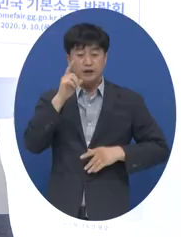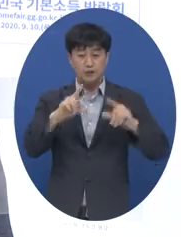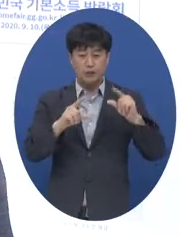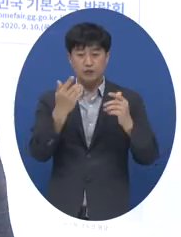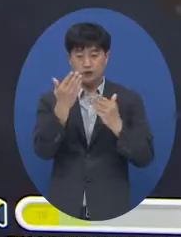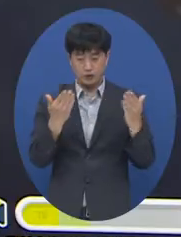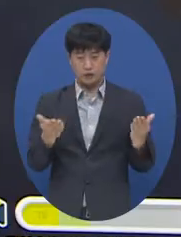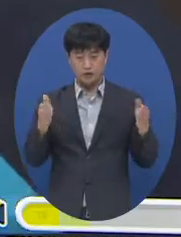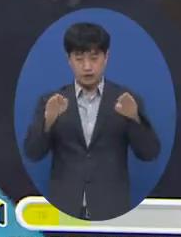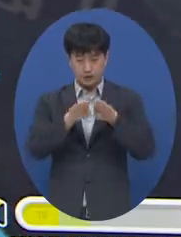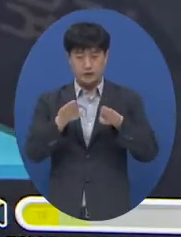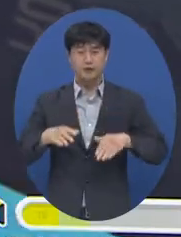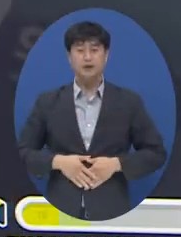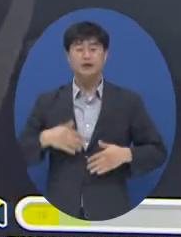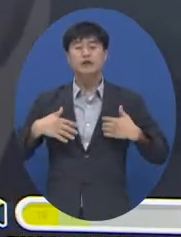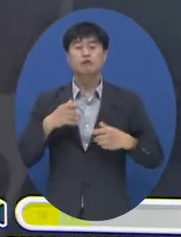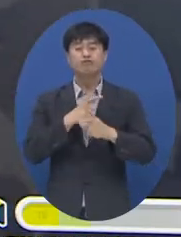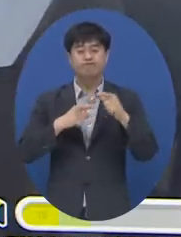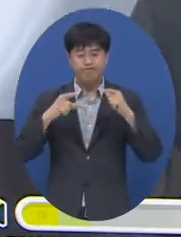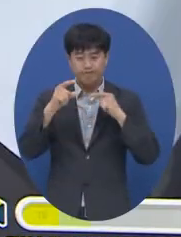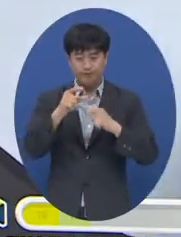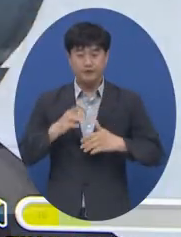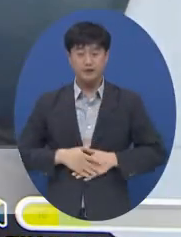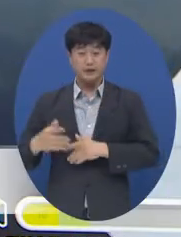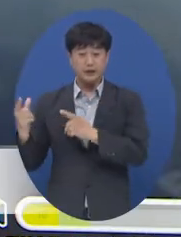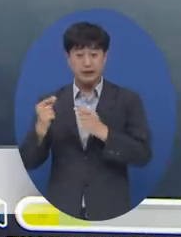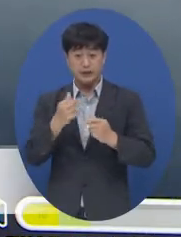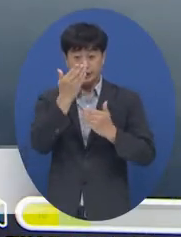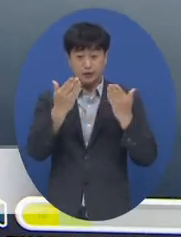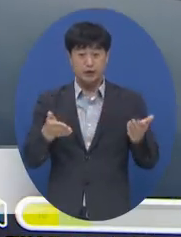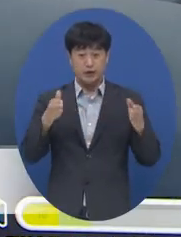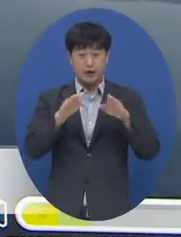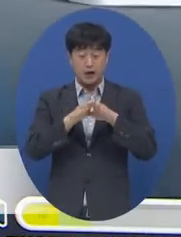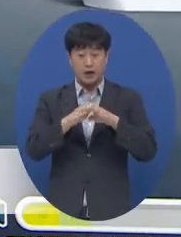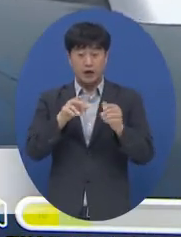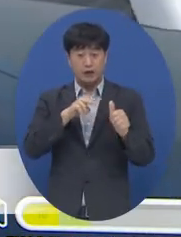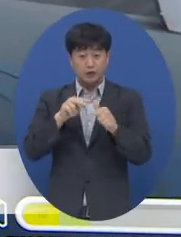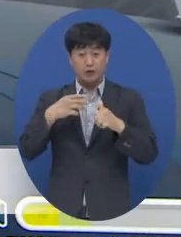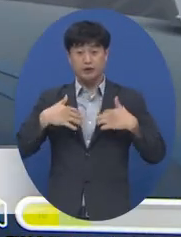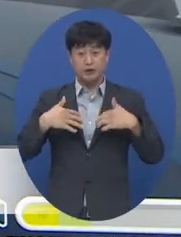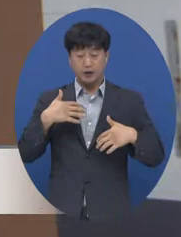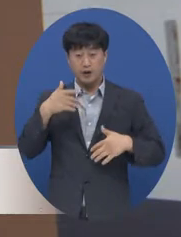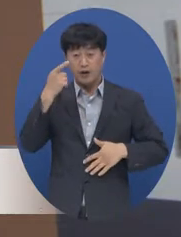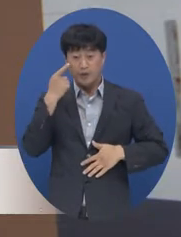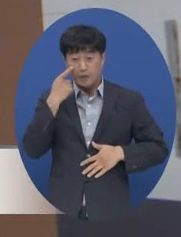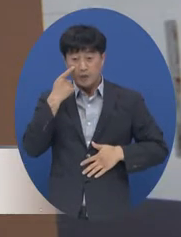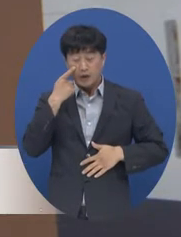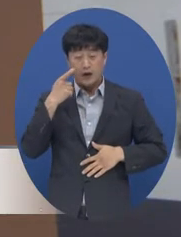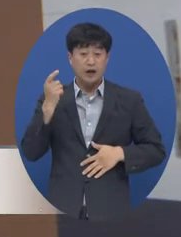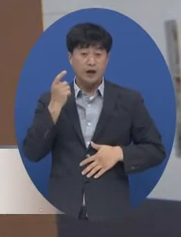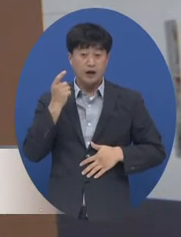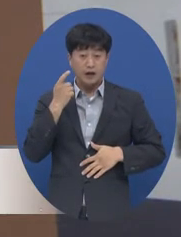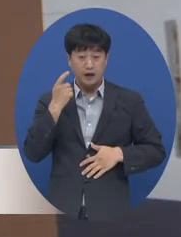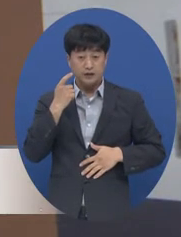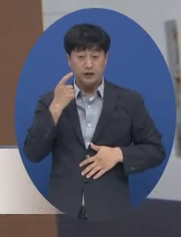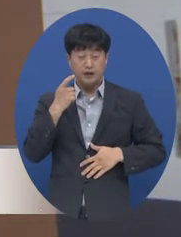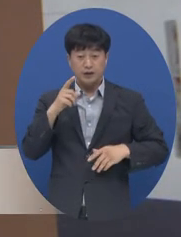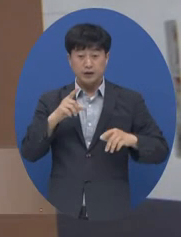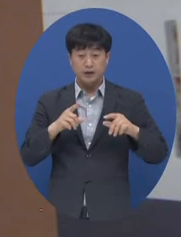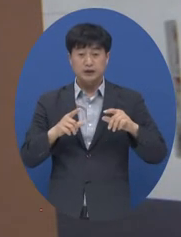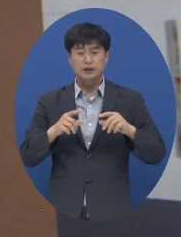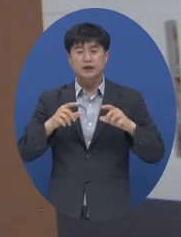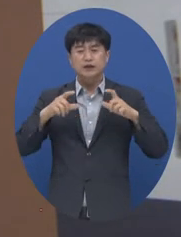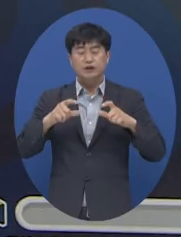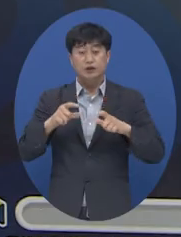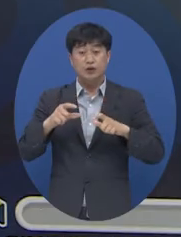구성하였습니다 재미 2 더했습니다 이렇게 전시관에 콘텐츠를 즐기다 보면 가상 go 카페 포인트를